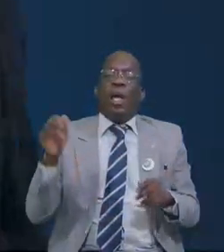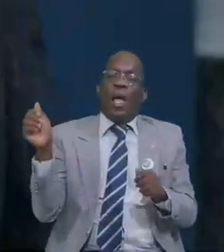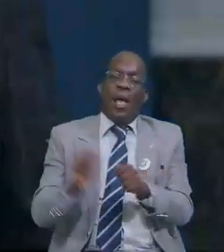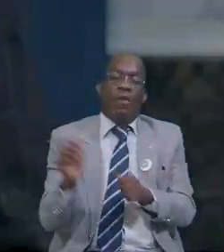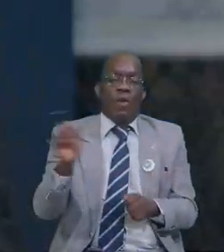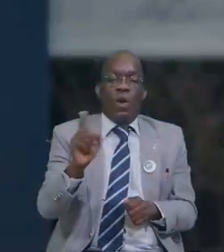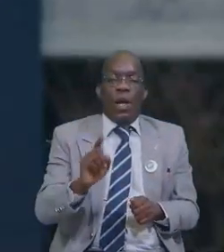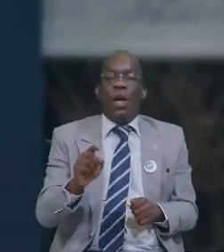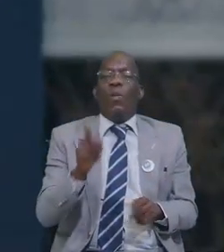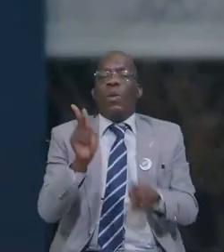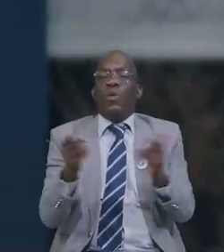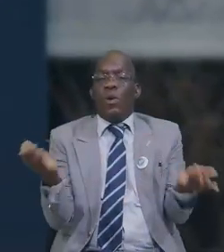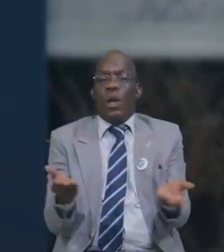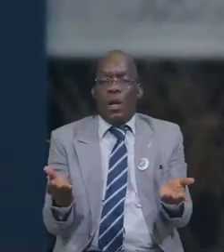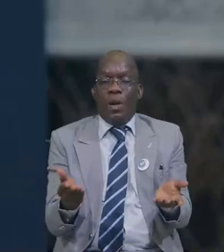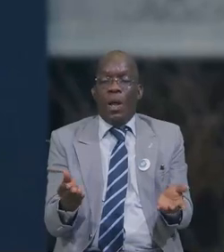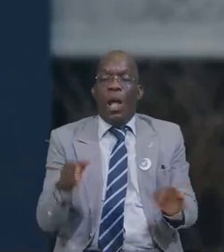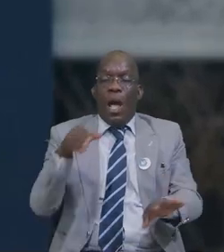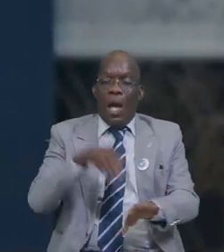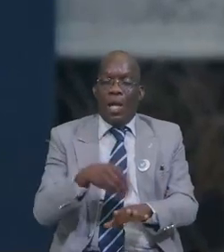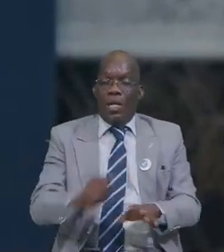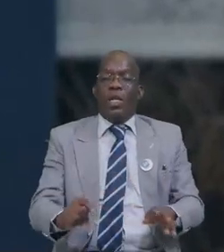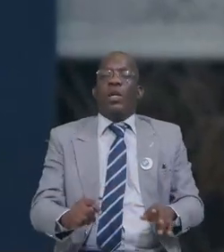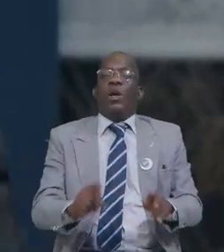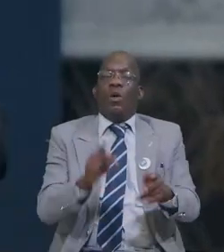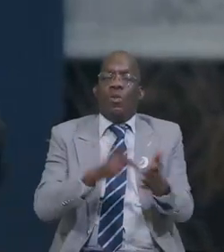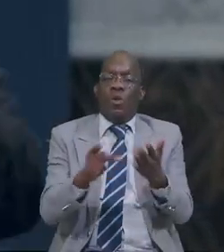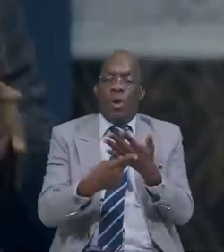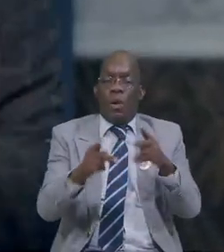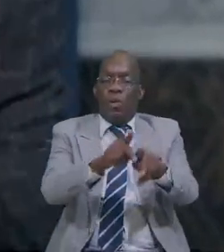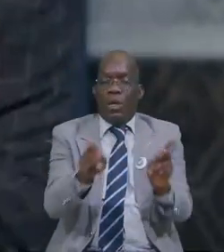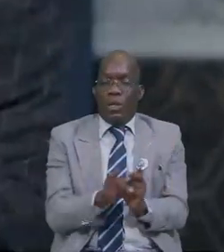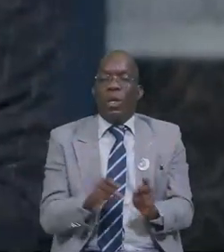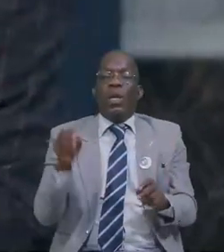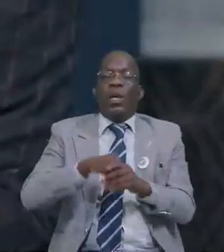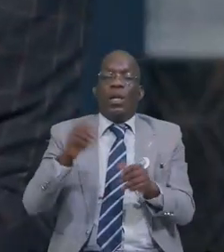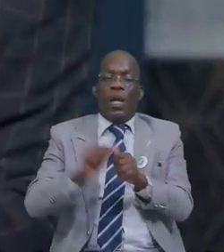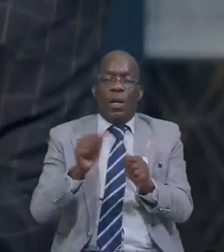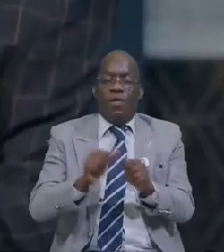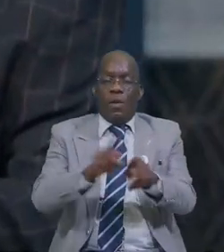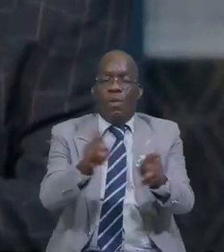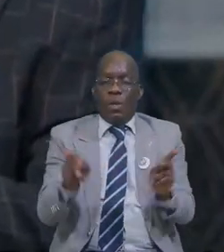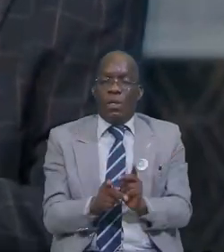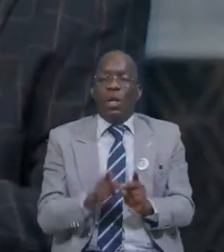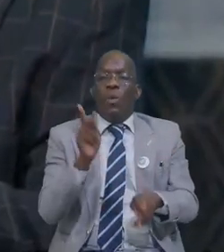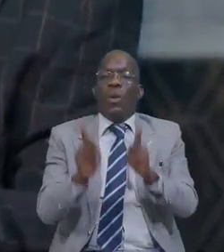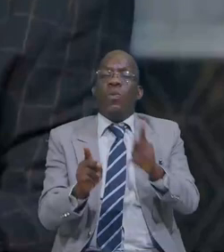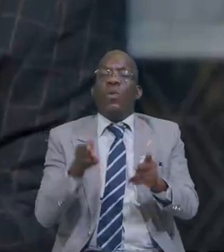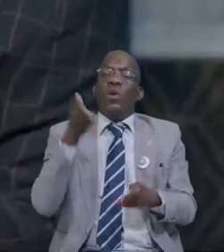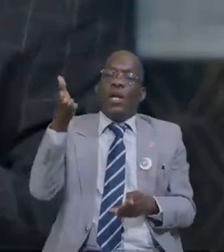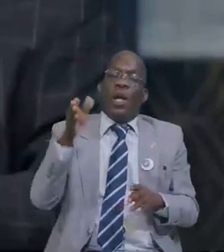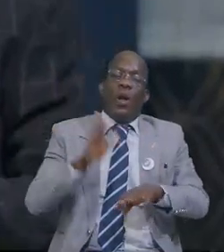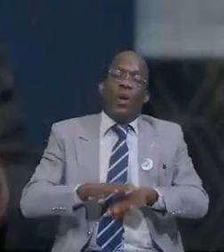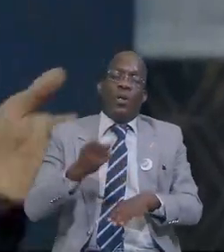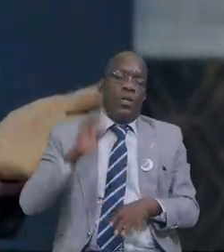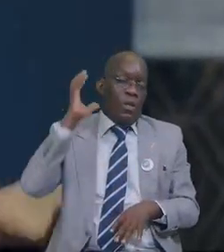en tout lieu, ceux qui sont ici, au lieu Alpha, en tout lieu, ceux qui sont là-bas, à